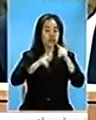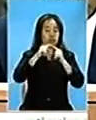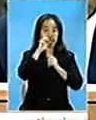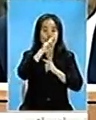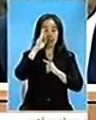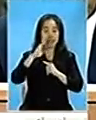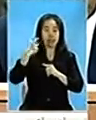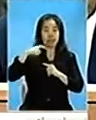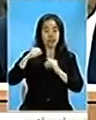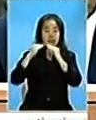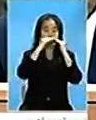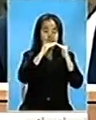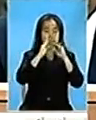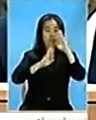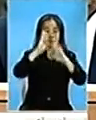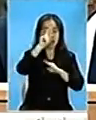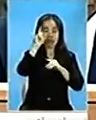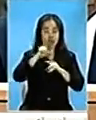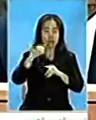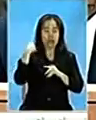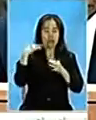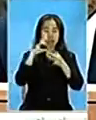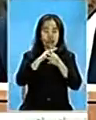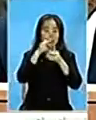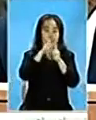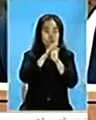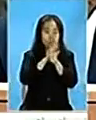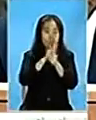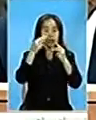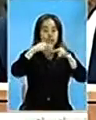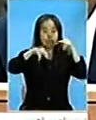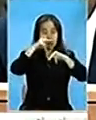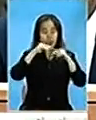รมก็คือว่าเขาจะต้องได้รับการคุ้มครองสิทธิและเสรีภา